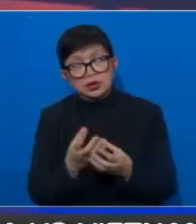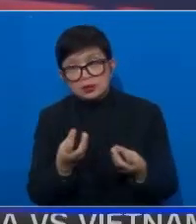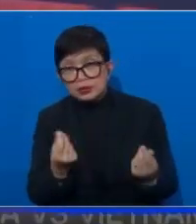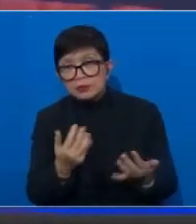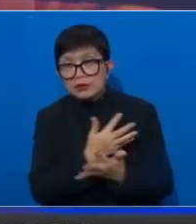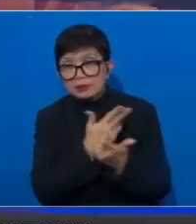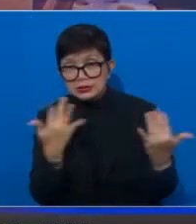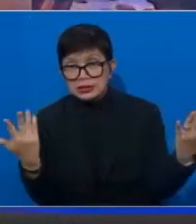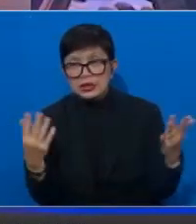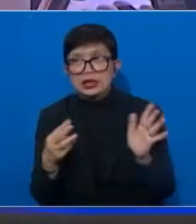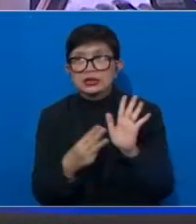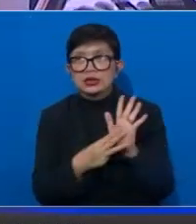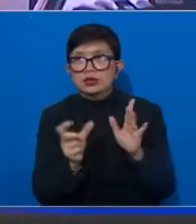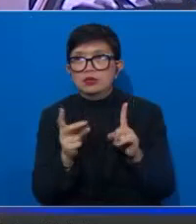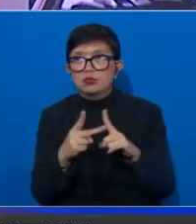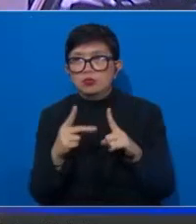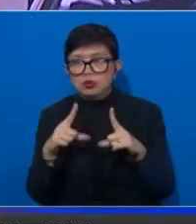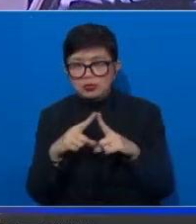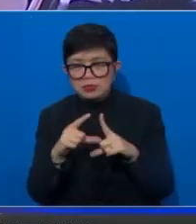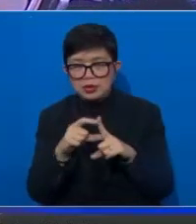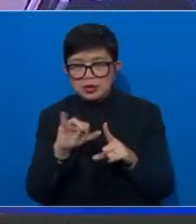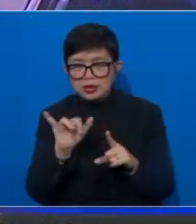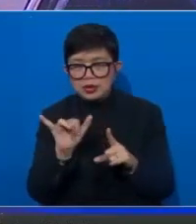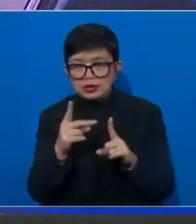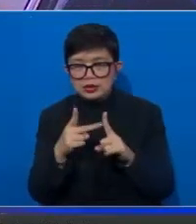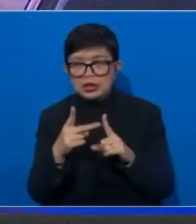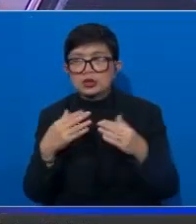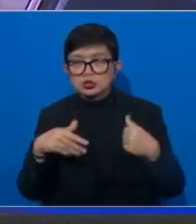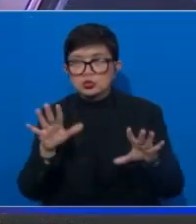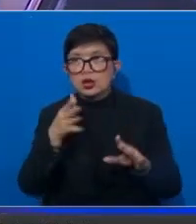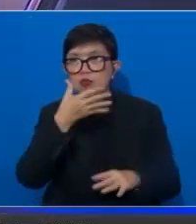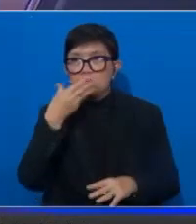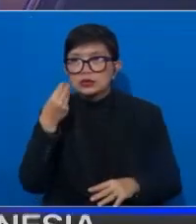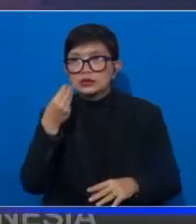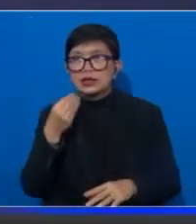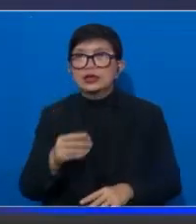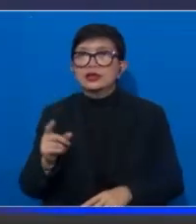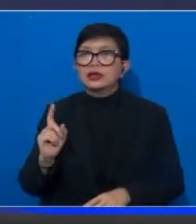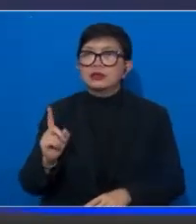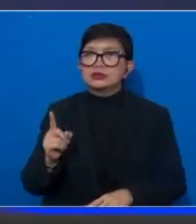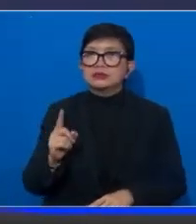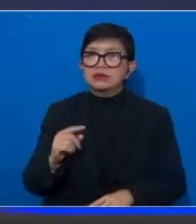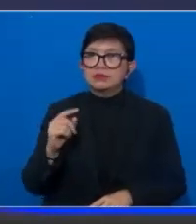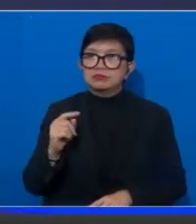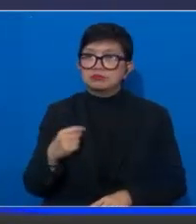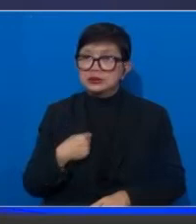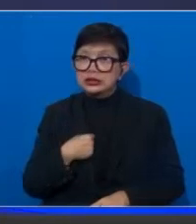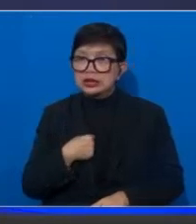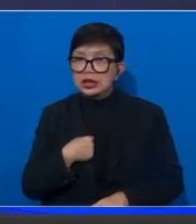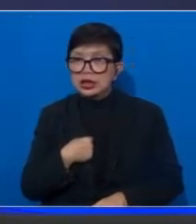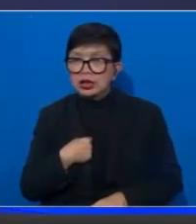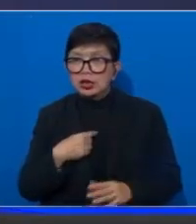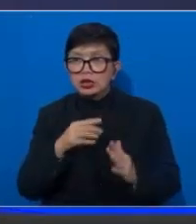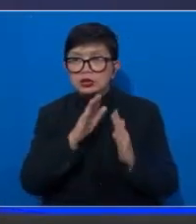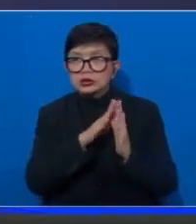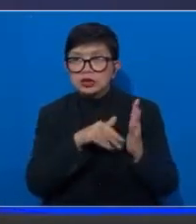berpuasa, diantaranya adalah jemaah Muhammadiyah. Lalu apa yang membuat umat Islam di Indonesia memulai awal Ramadan berbeda-beda? Kita simak laporan